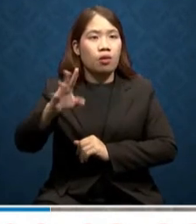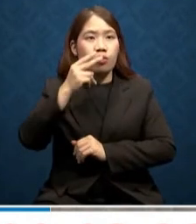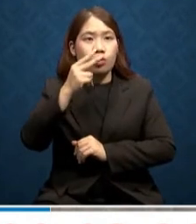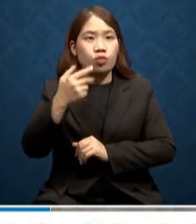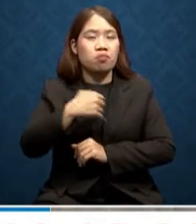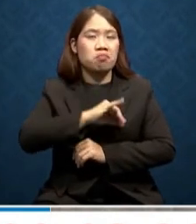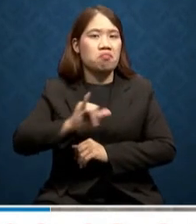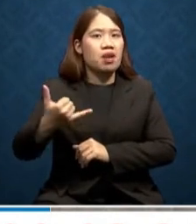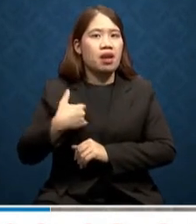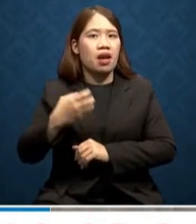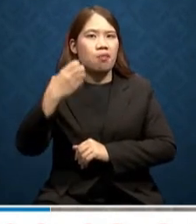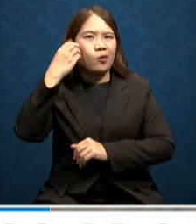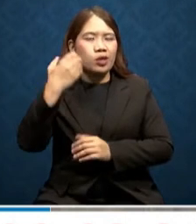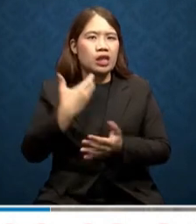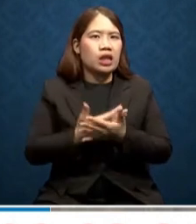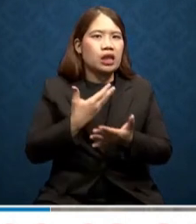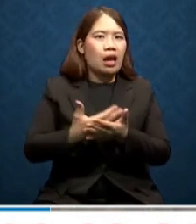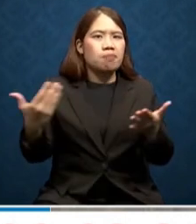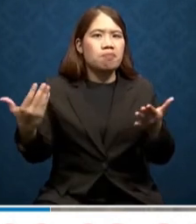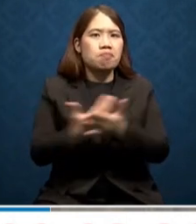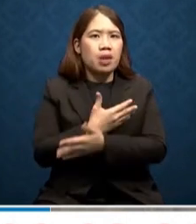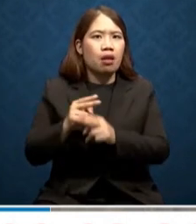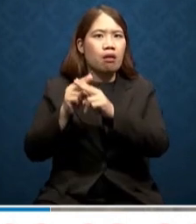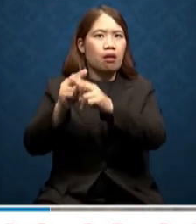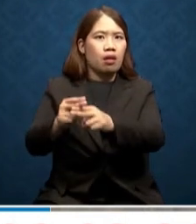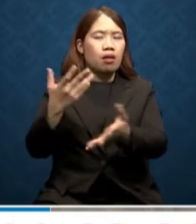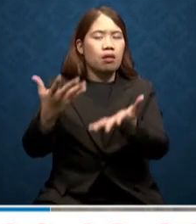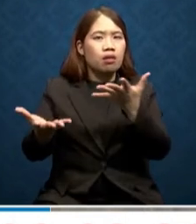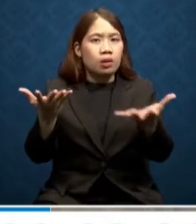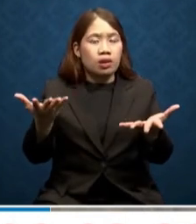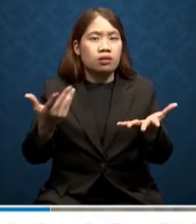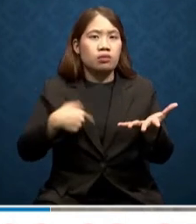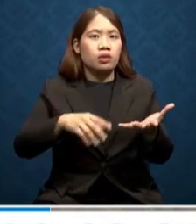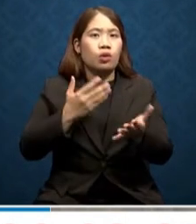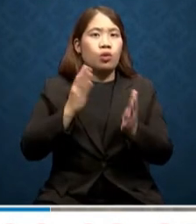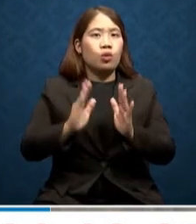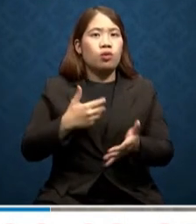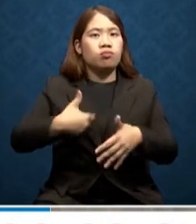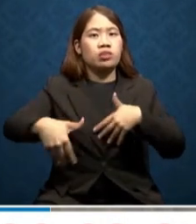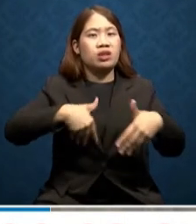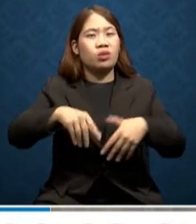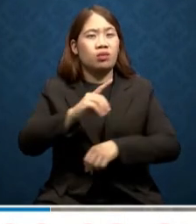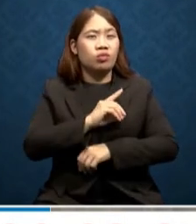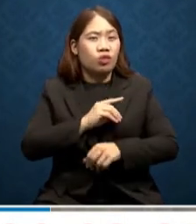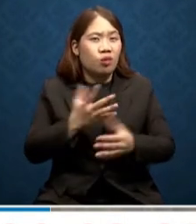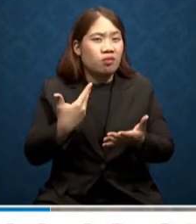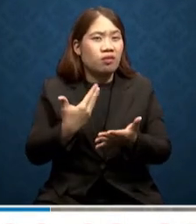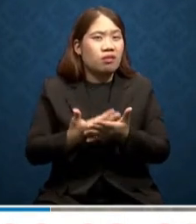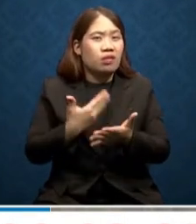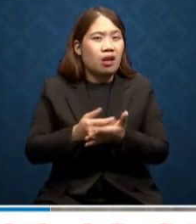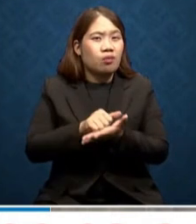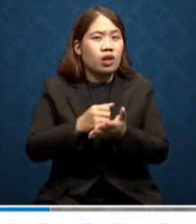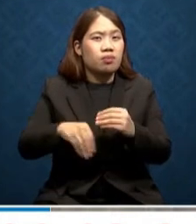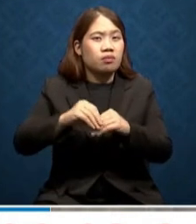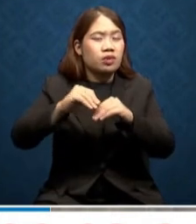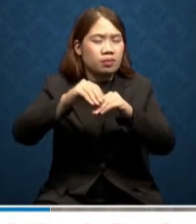แพ็คเกจบ้างโดยไม่ได้รับการอนุญาตบ้างหรือให้เร่งรัดผู้ให้บริการต้องลดอัตราค่าบริการเหลือรเอ่อเหลือเฉลี่ยลด